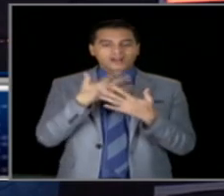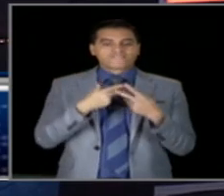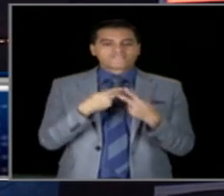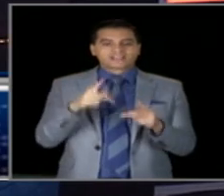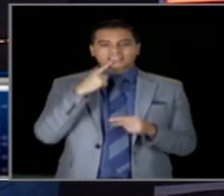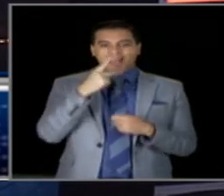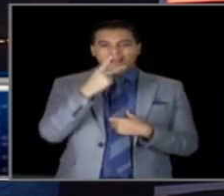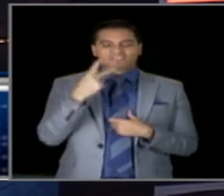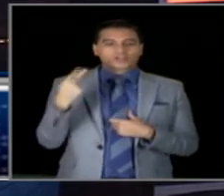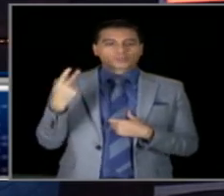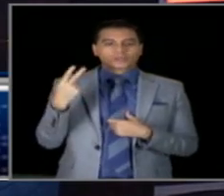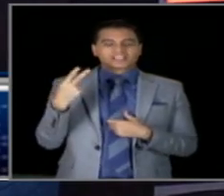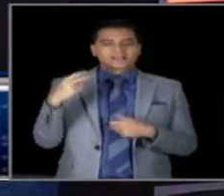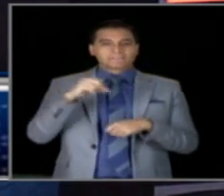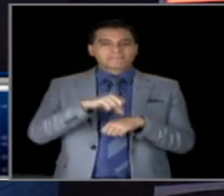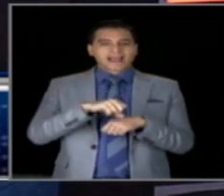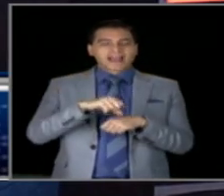اتأسست في 2002،